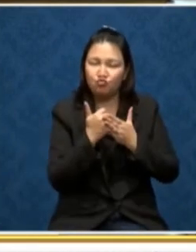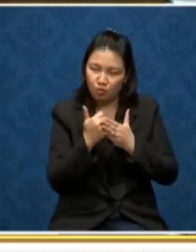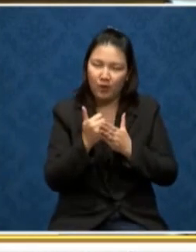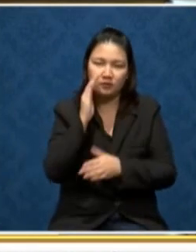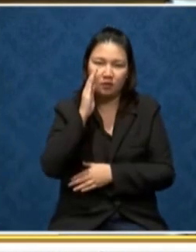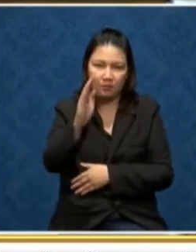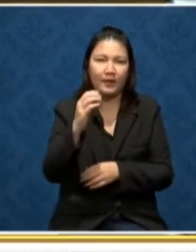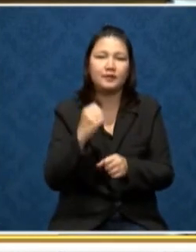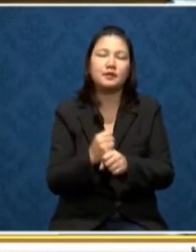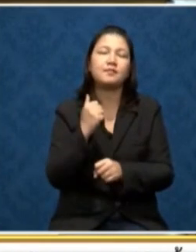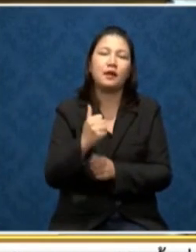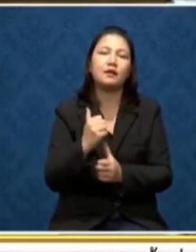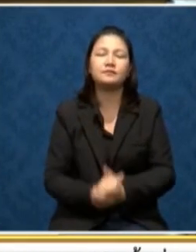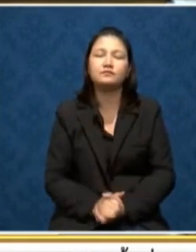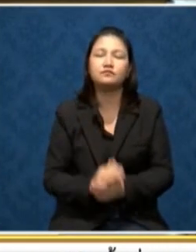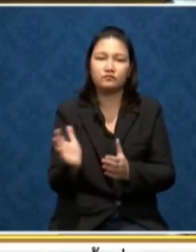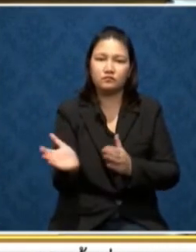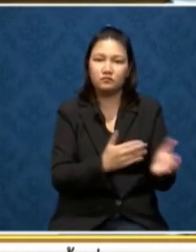ber ต่อไป